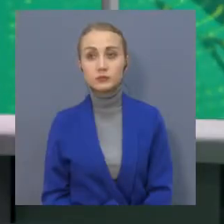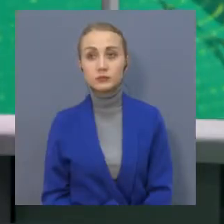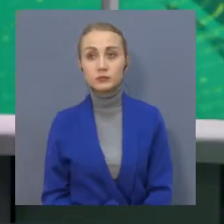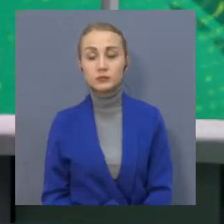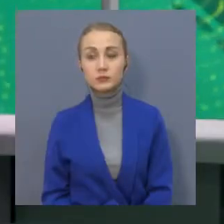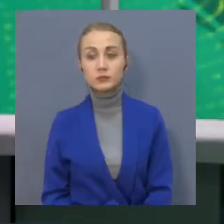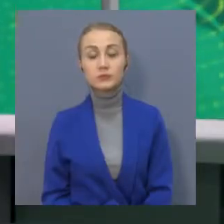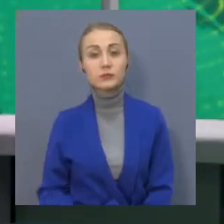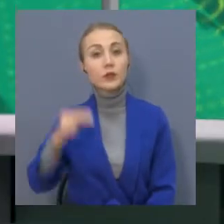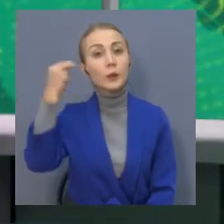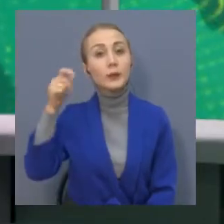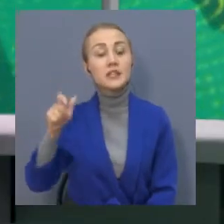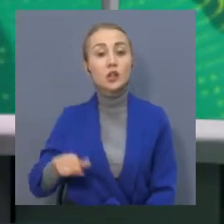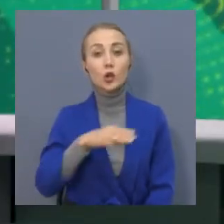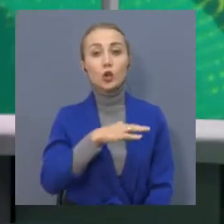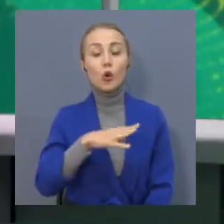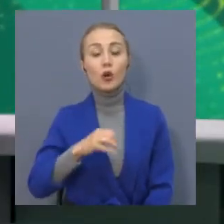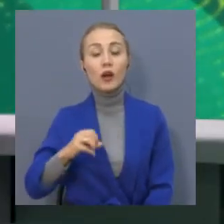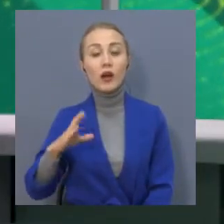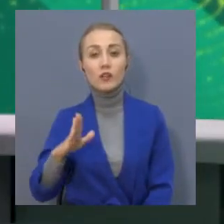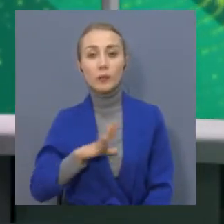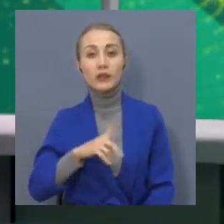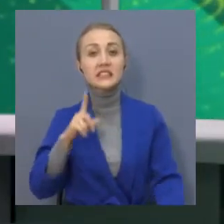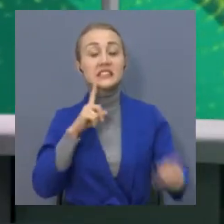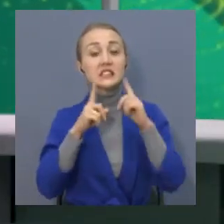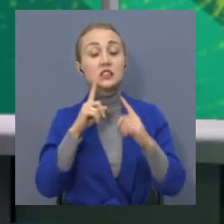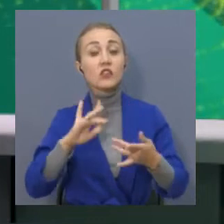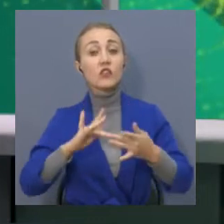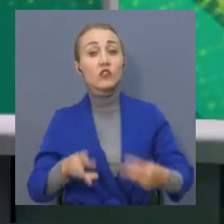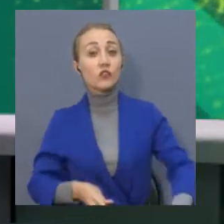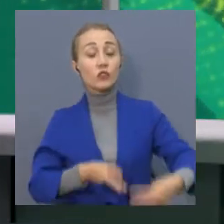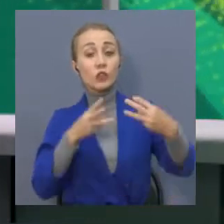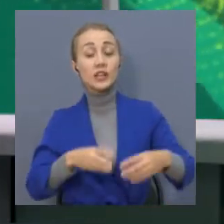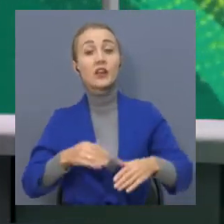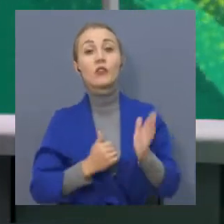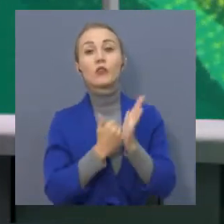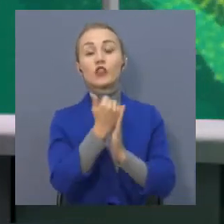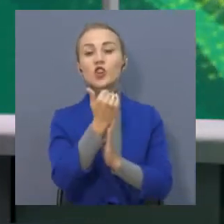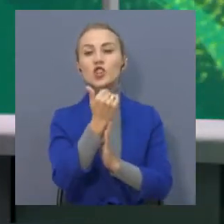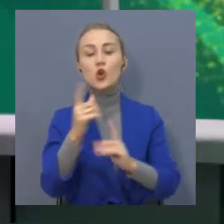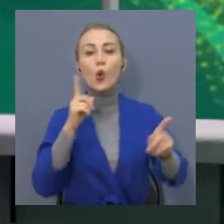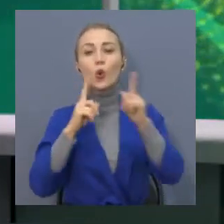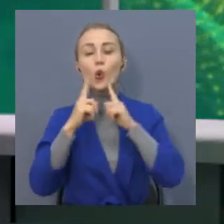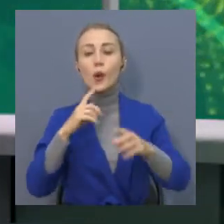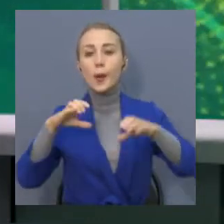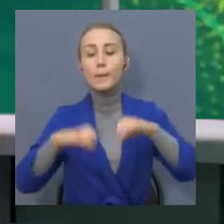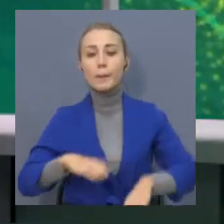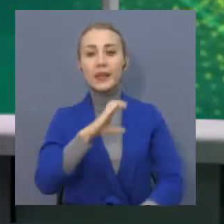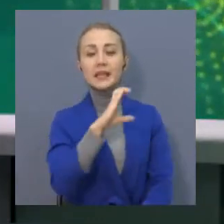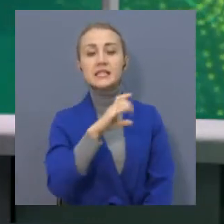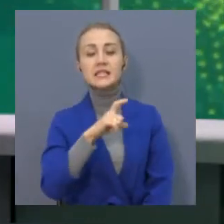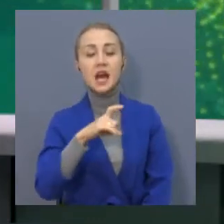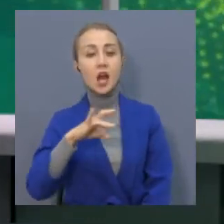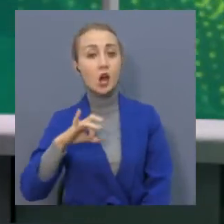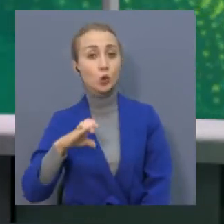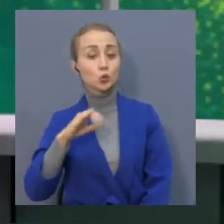Президент Қасым-Жомарт Тоқаев реформалар жөніндегі жоғары кеңес төрағасының орынбасары сэр Сума Чакрабартимен бейне байланыс арқылы кеңес өткізді.